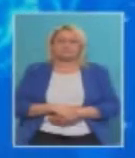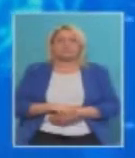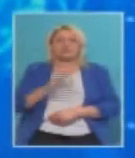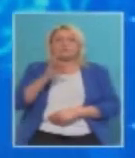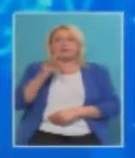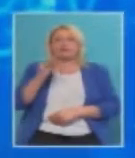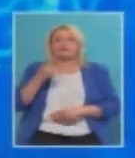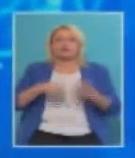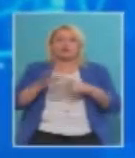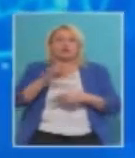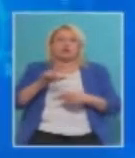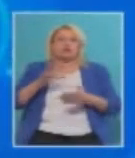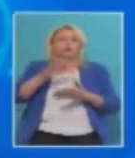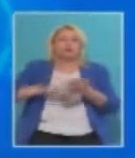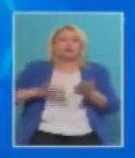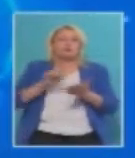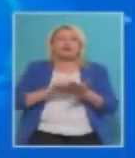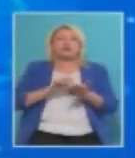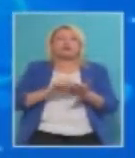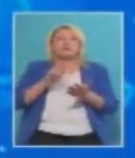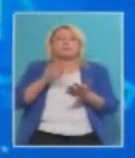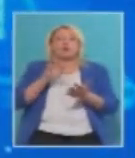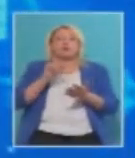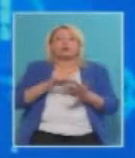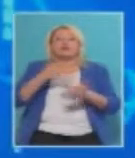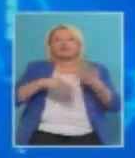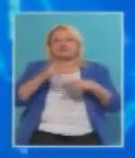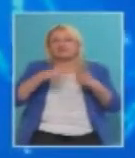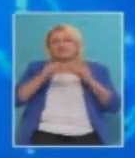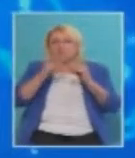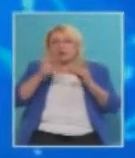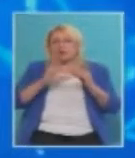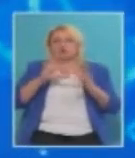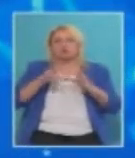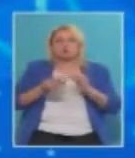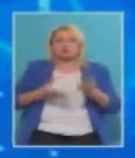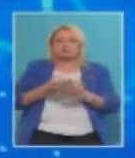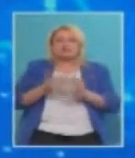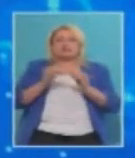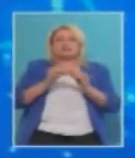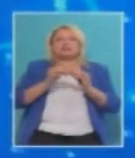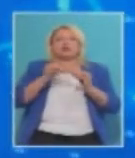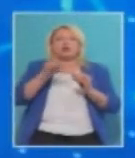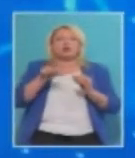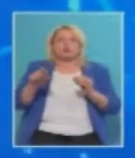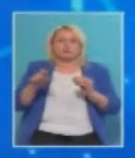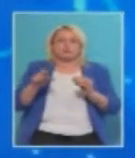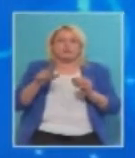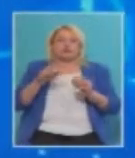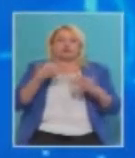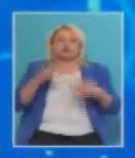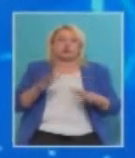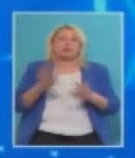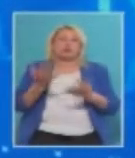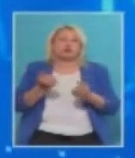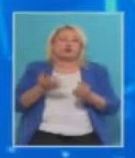НПФ вернет населению удержанный подоходный налог. Возврат 10% от суммы выплат сделают 10 категориям граждан, что уже